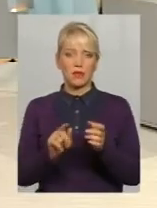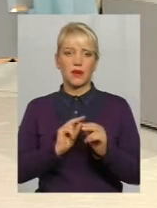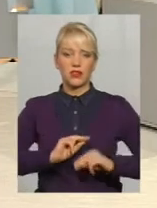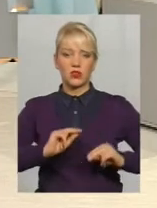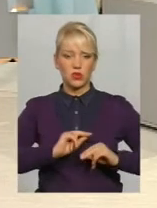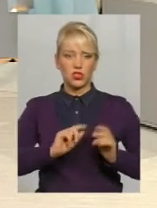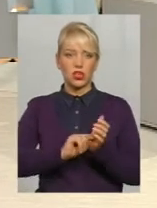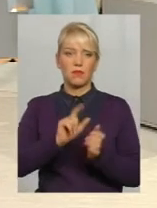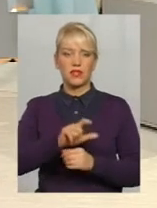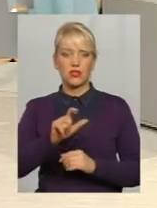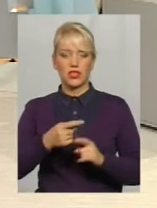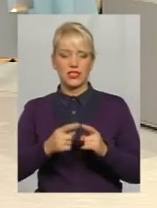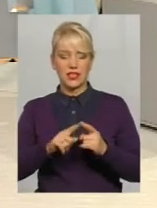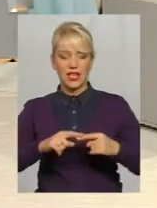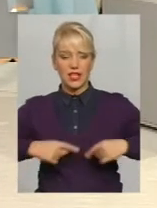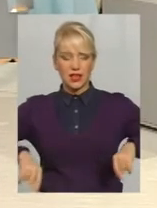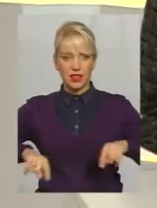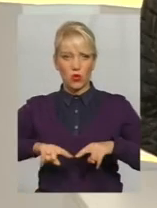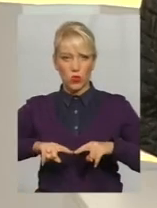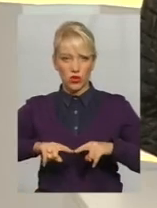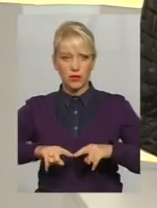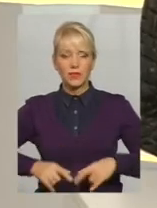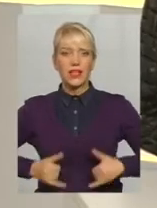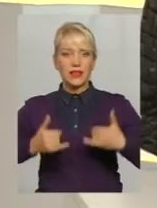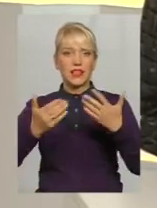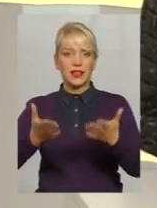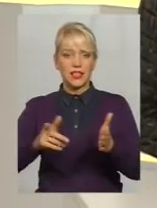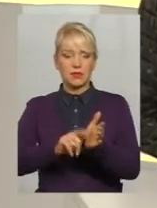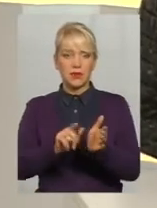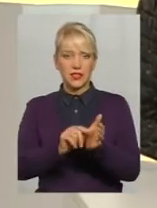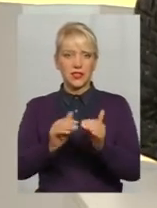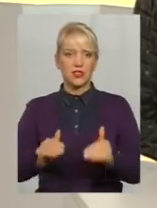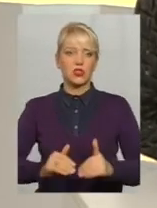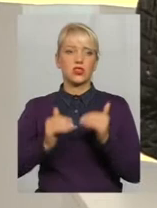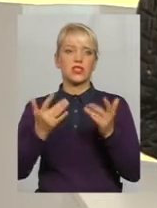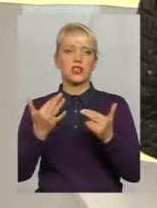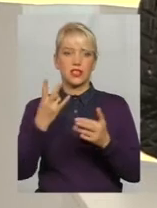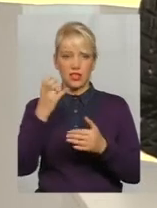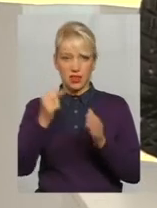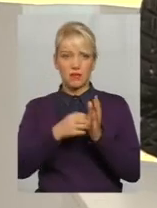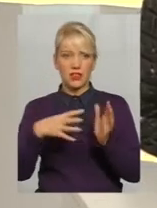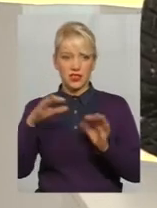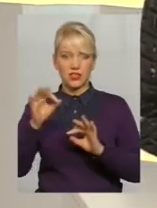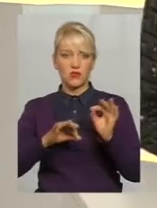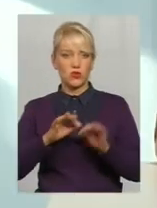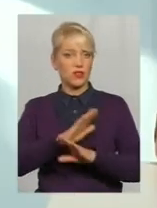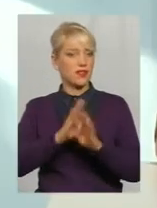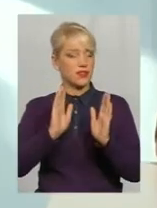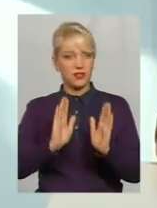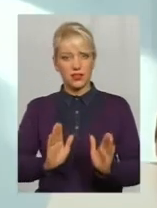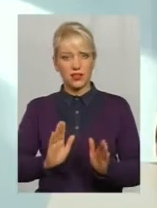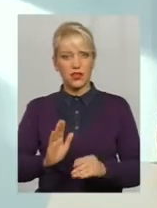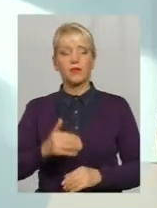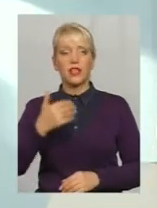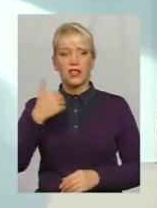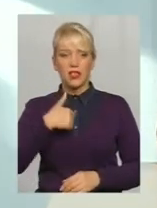пенсіонерів, цієї категорії, для них теоретично пенсія зросте на скільки? На тих 15%, які... Не тільки. Я хочу